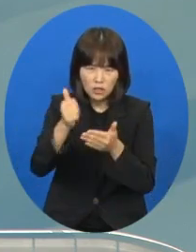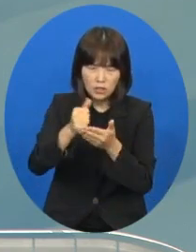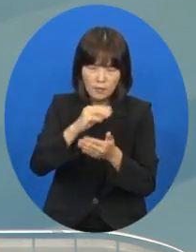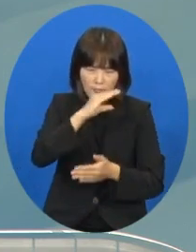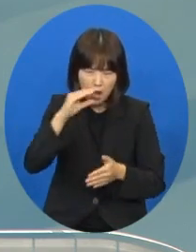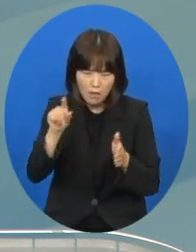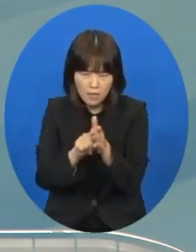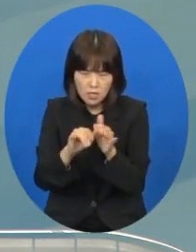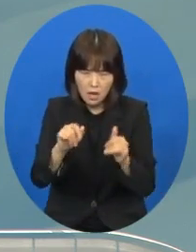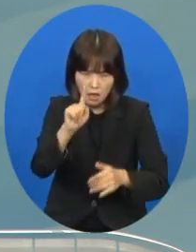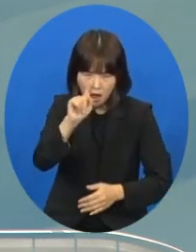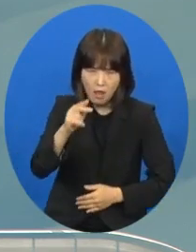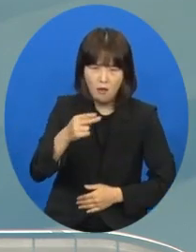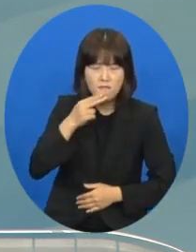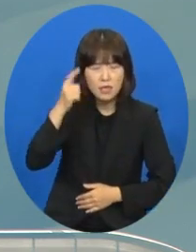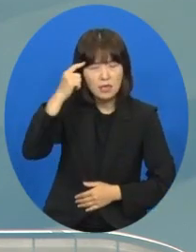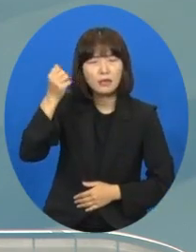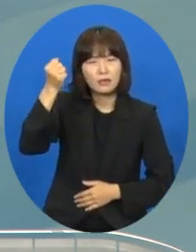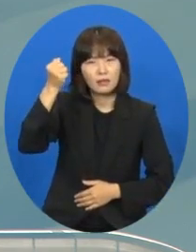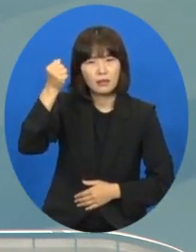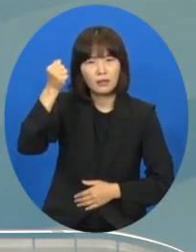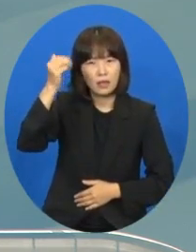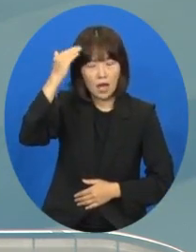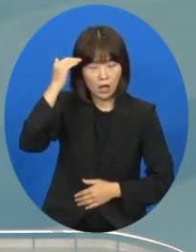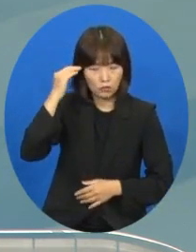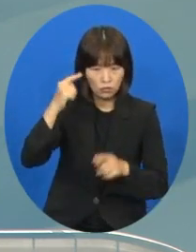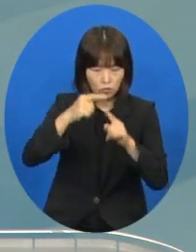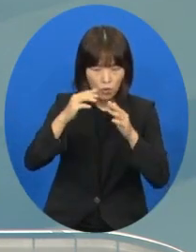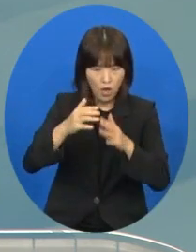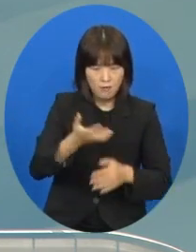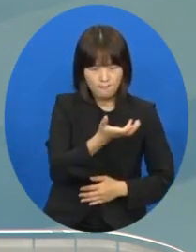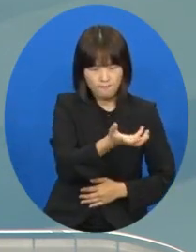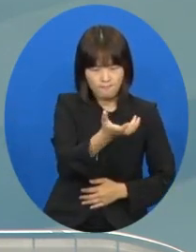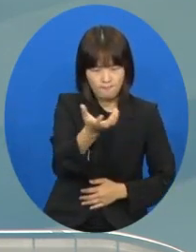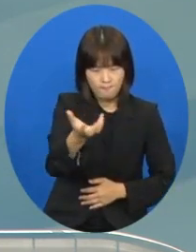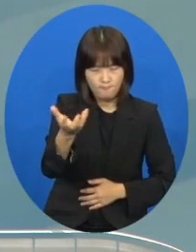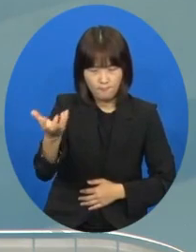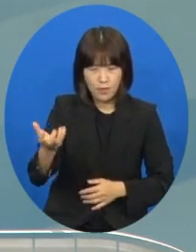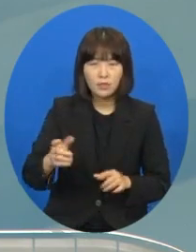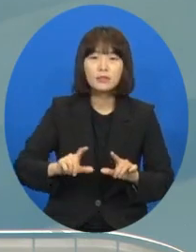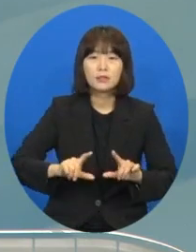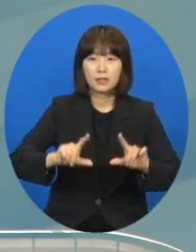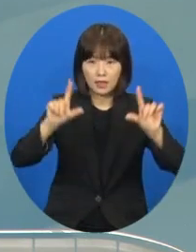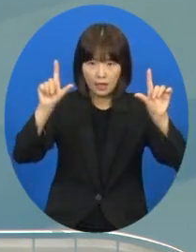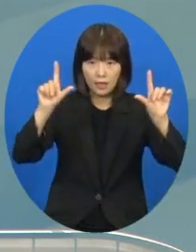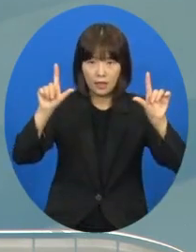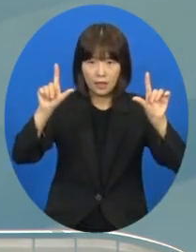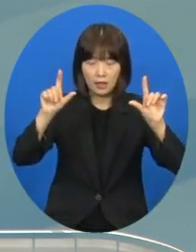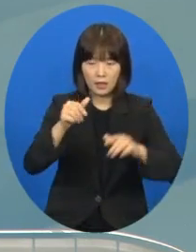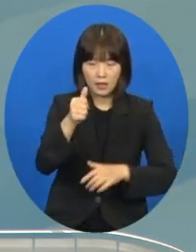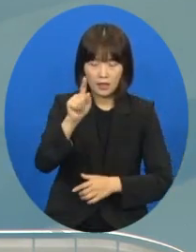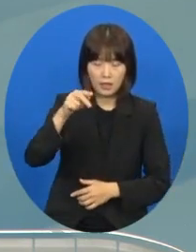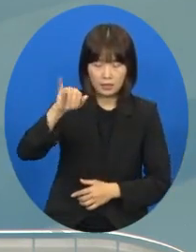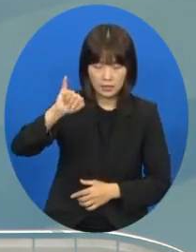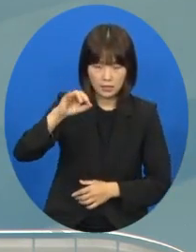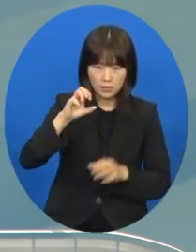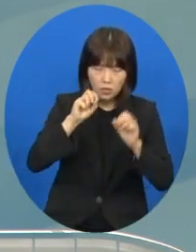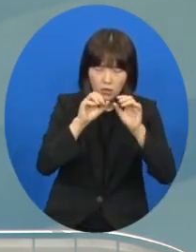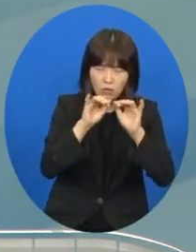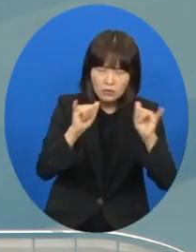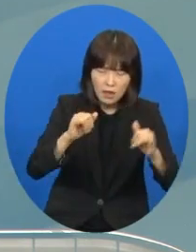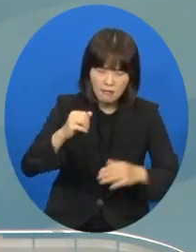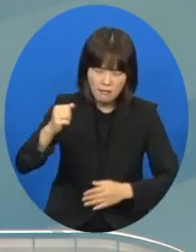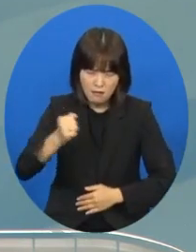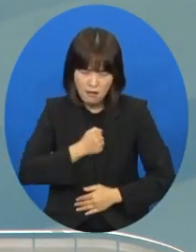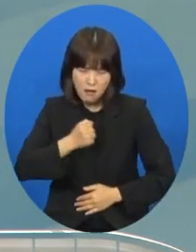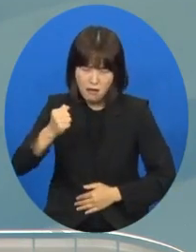없다고 생각했어요. 한국 교회에 이렇게 순회하고 돌아온 날 하디 선교사는 가슴을